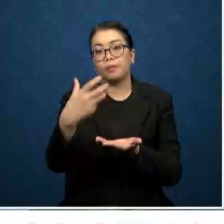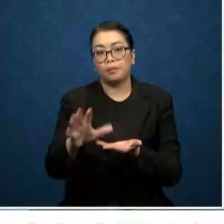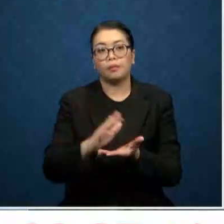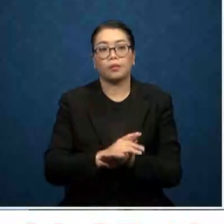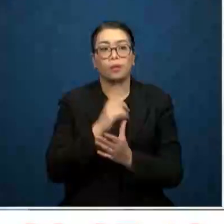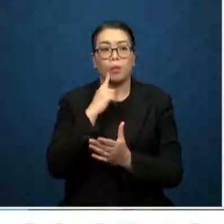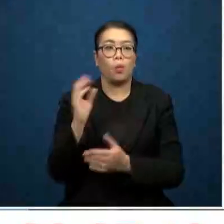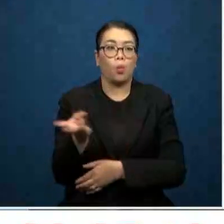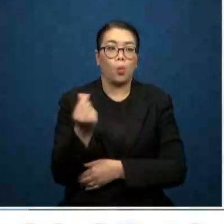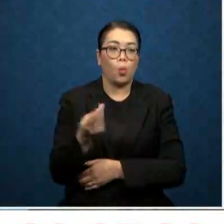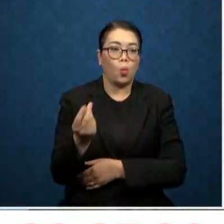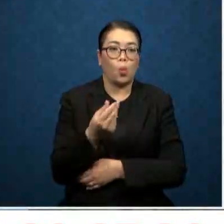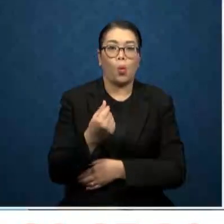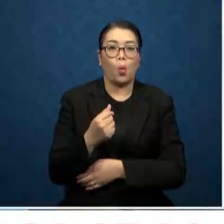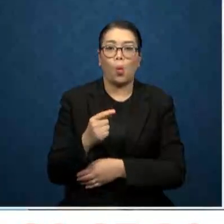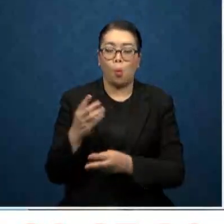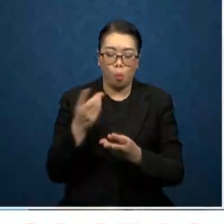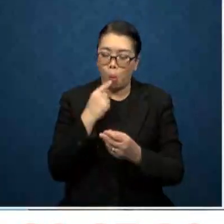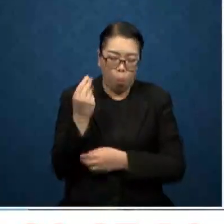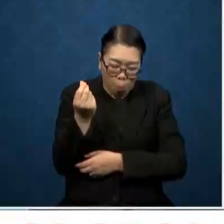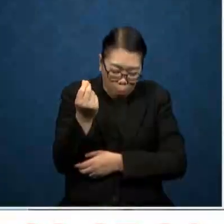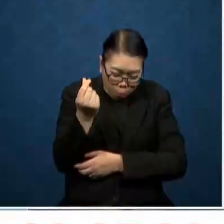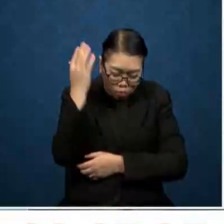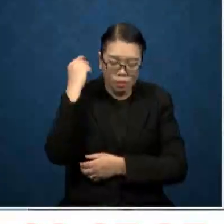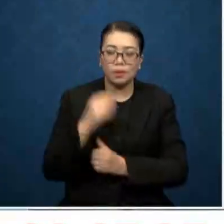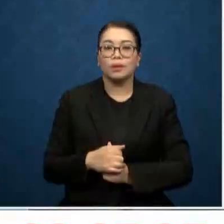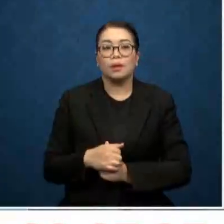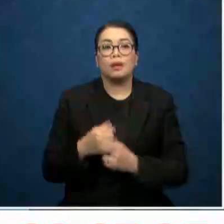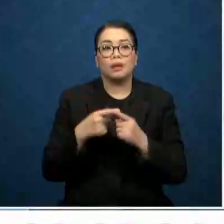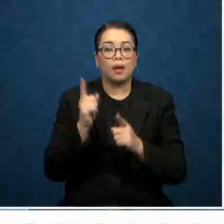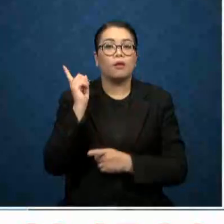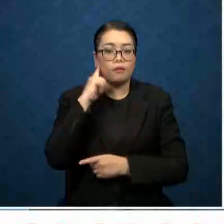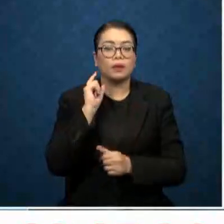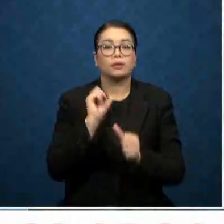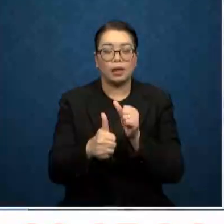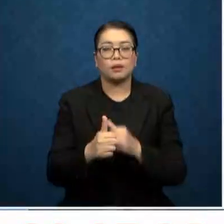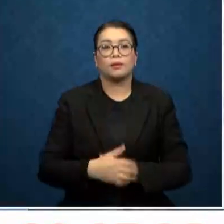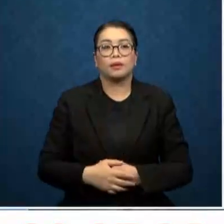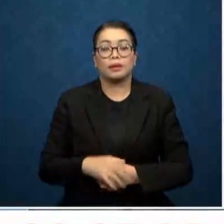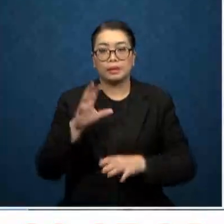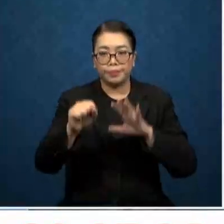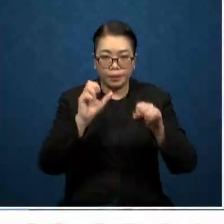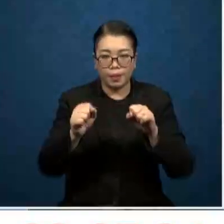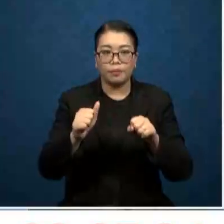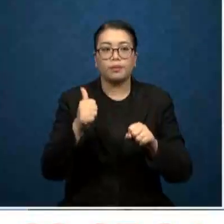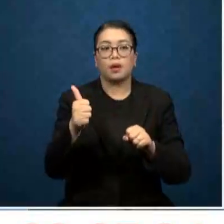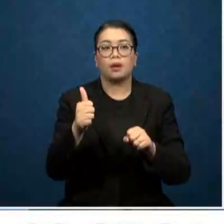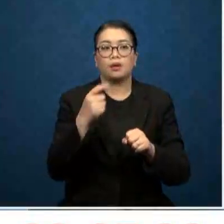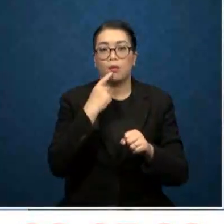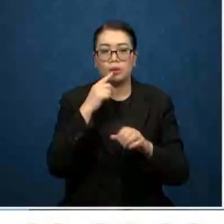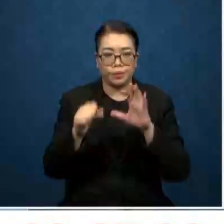รวดเร็วดุดดุจจรวดนะแต่ก็ฟังทันท่านนะฮะจับประเด็นได้เกือบทั้ง